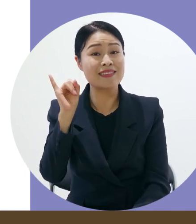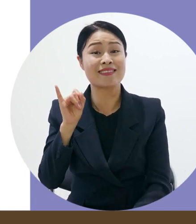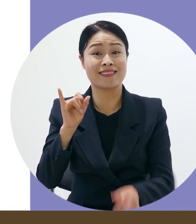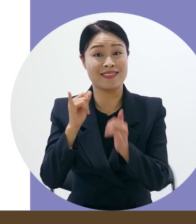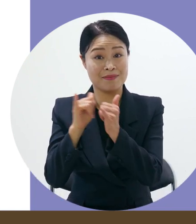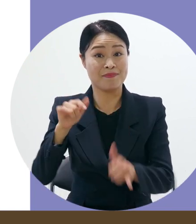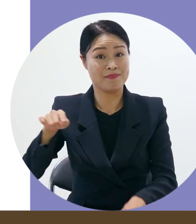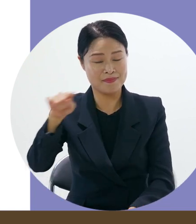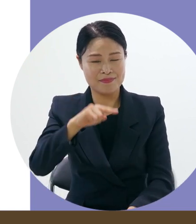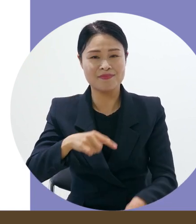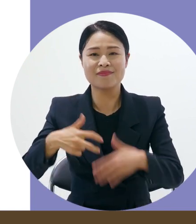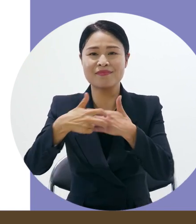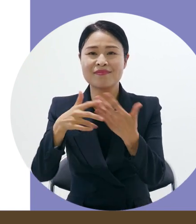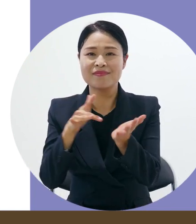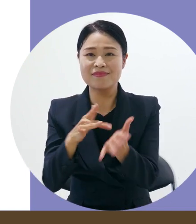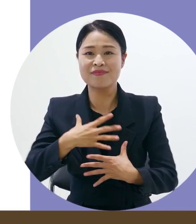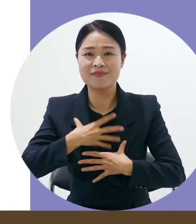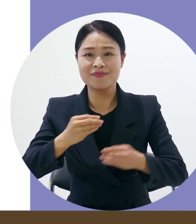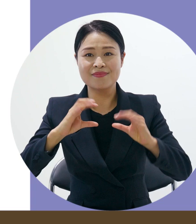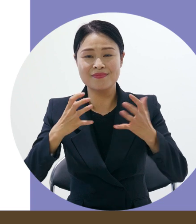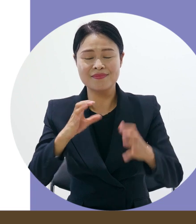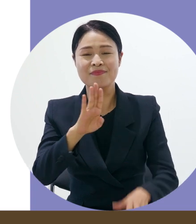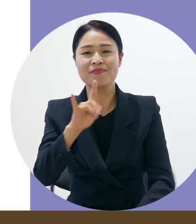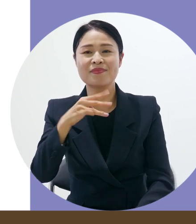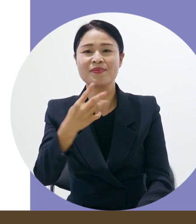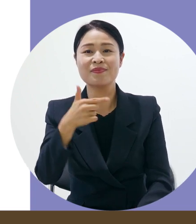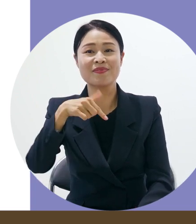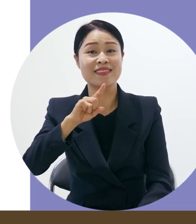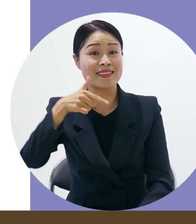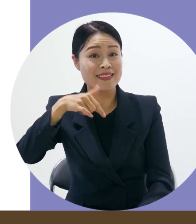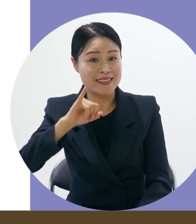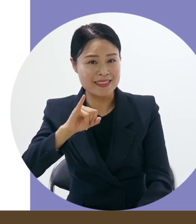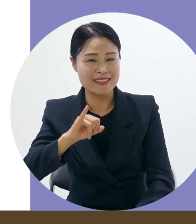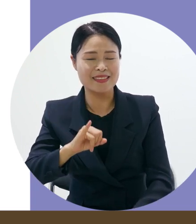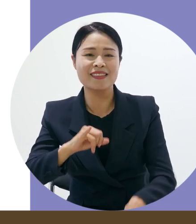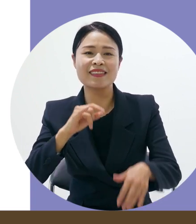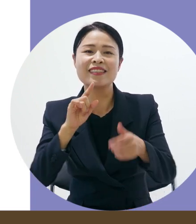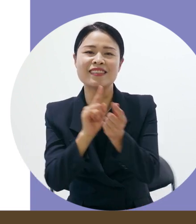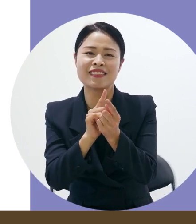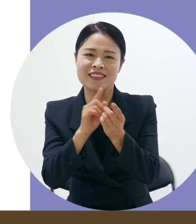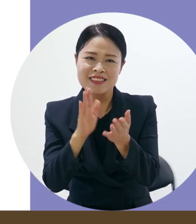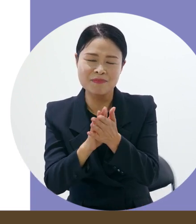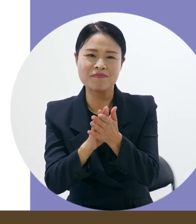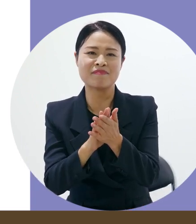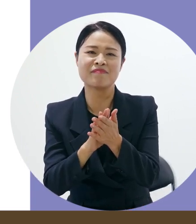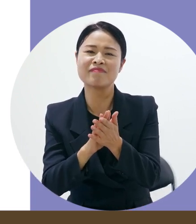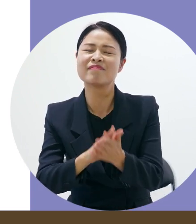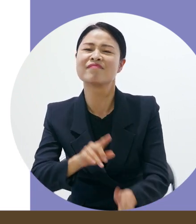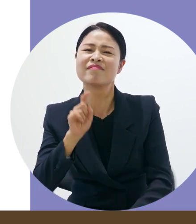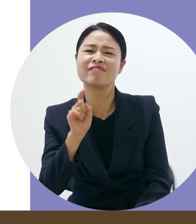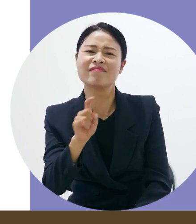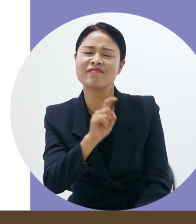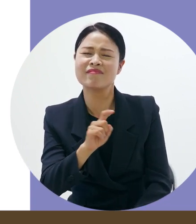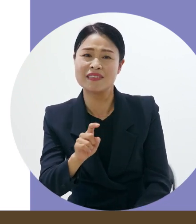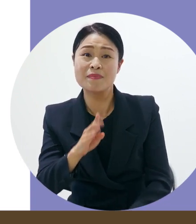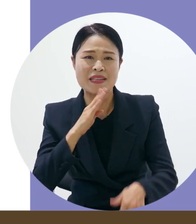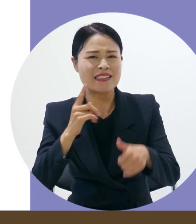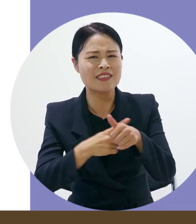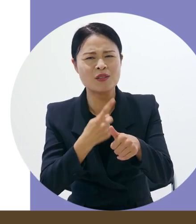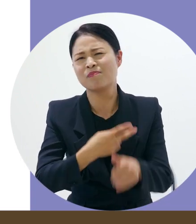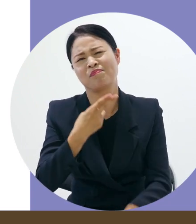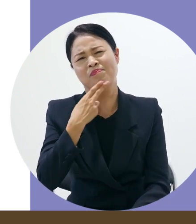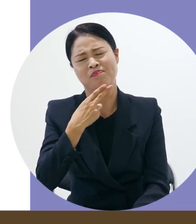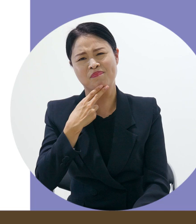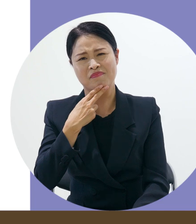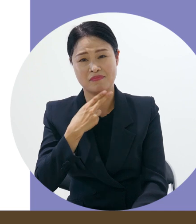아이폰 사용자와 의약품 안전나라 바로가기 자동 설치에 어려움이 있는 사용자는 바로가기를 직접